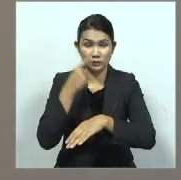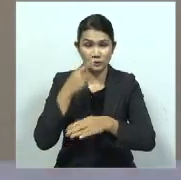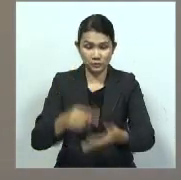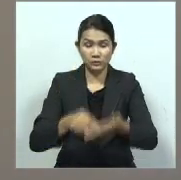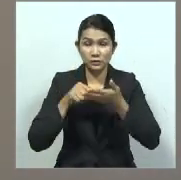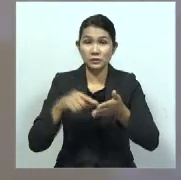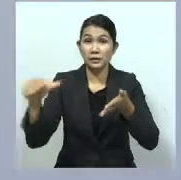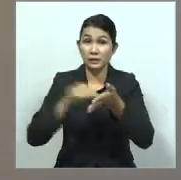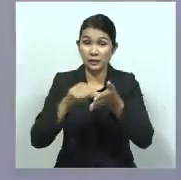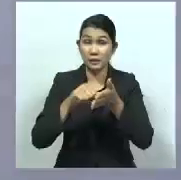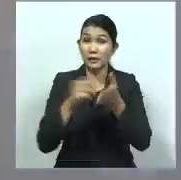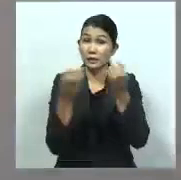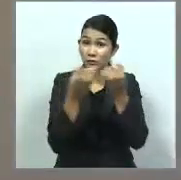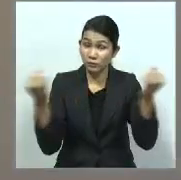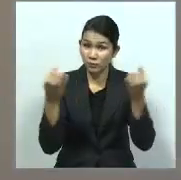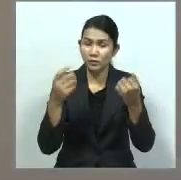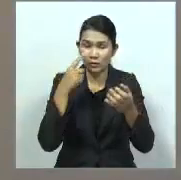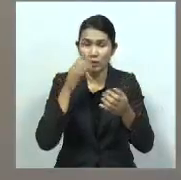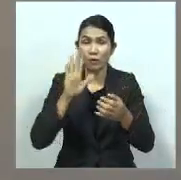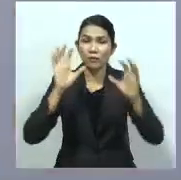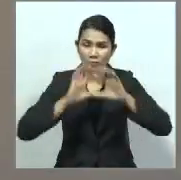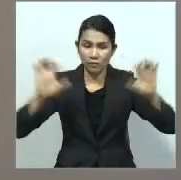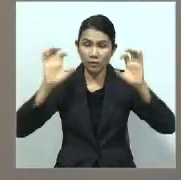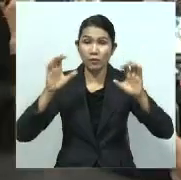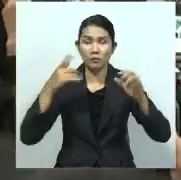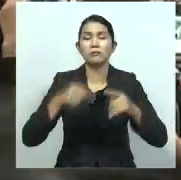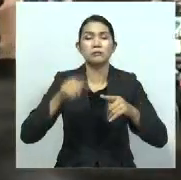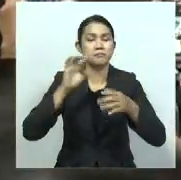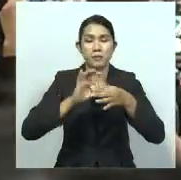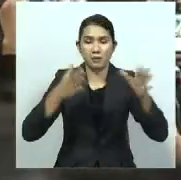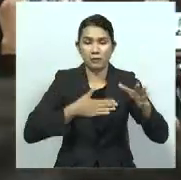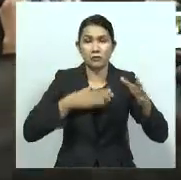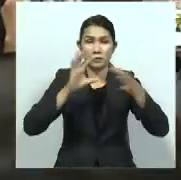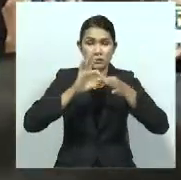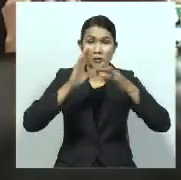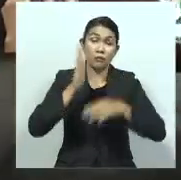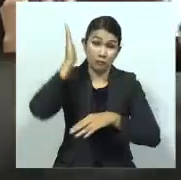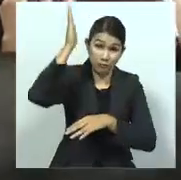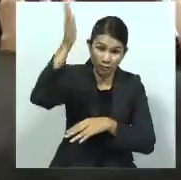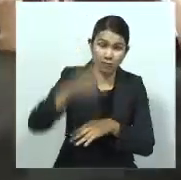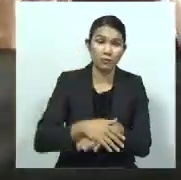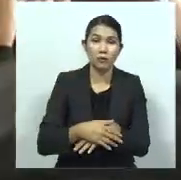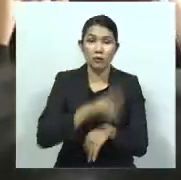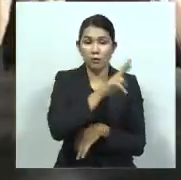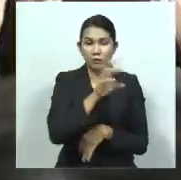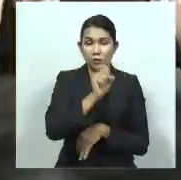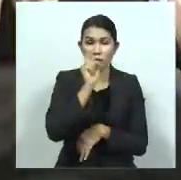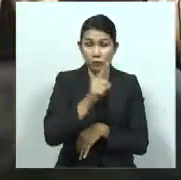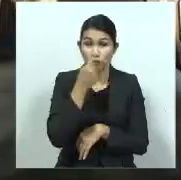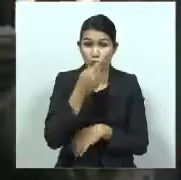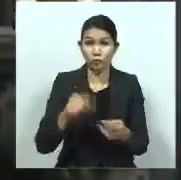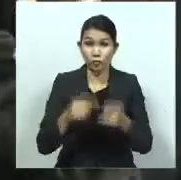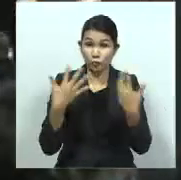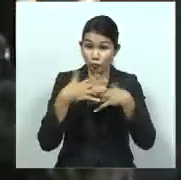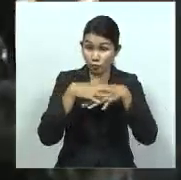ฐธรรมนูญในการเข้าร่วมรัฐบาลเป็นเรื่องของรัฐบาลหน้าและขั้นตอนรัฐสภาต้องแยกแยะจากการร่วมรัฐบาล